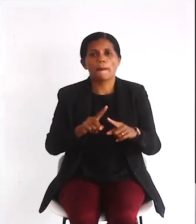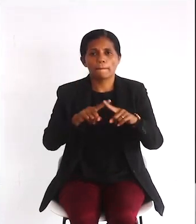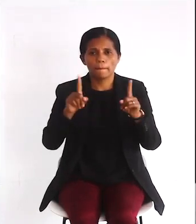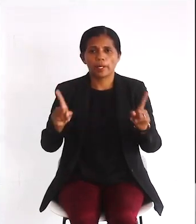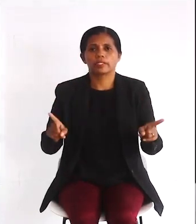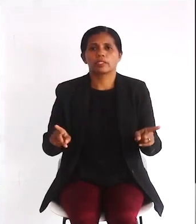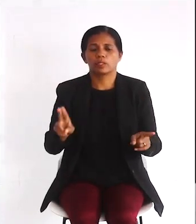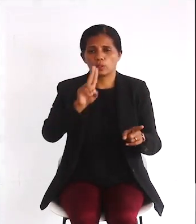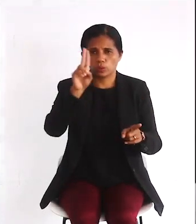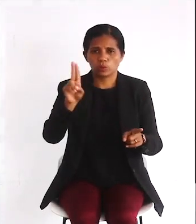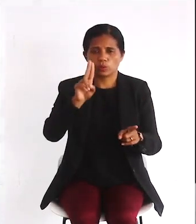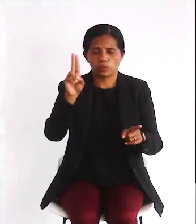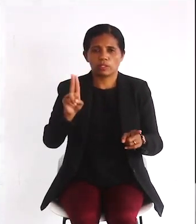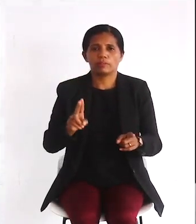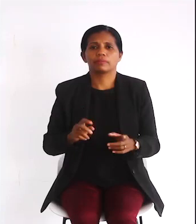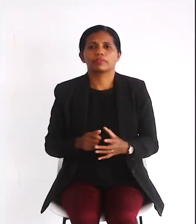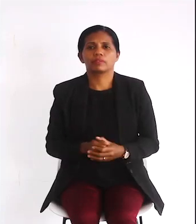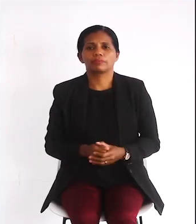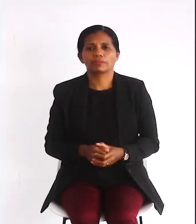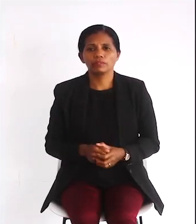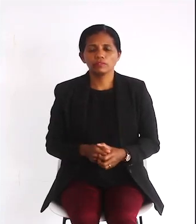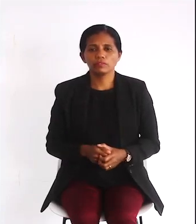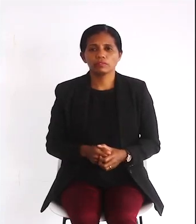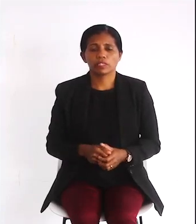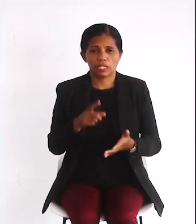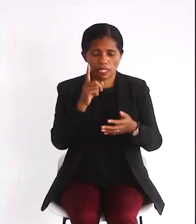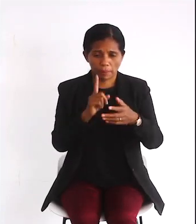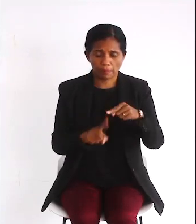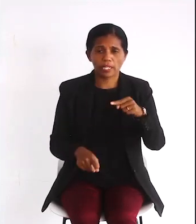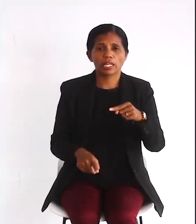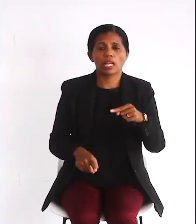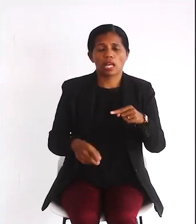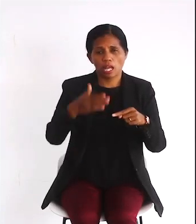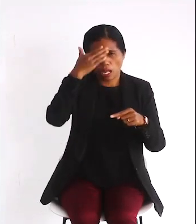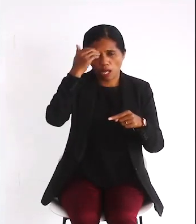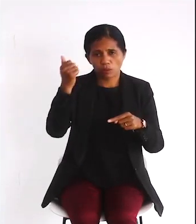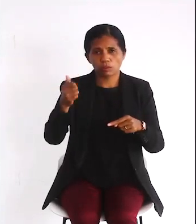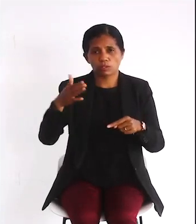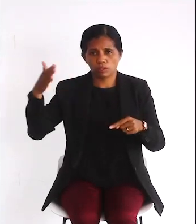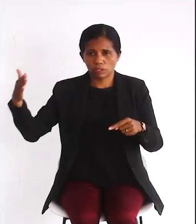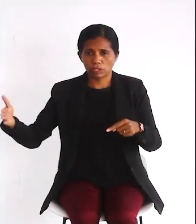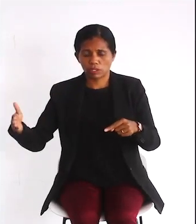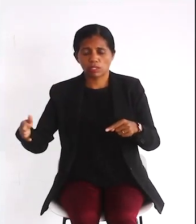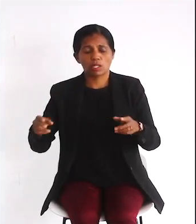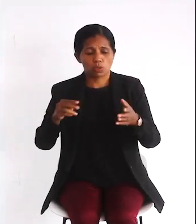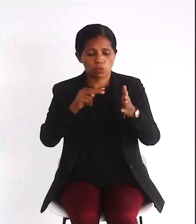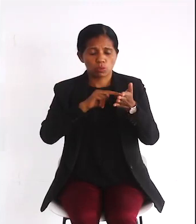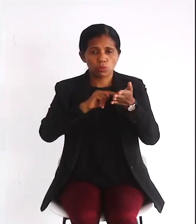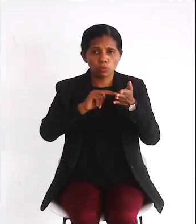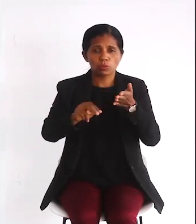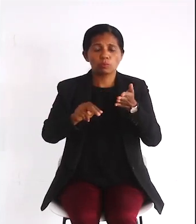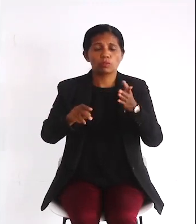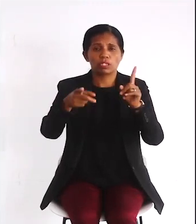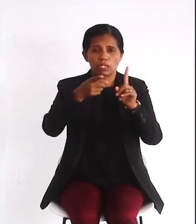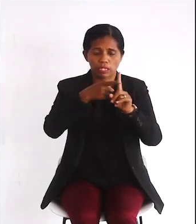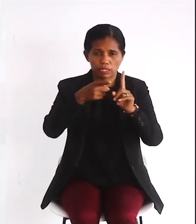uza fali reta numerika. Keta haluha katak sorin limang karuk ho numero negativo sira, hanesan